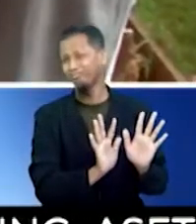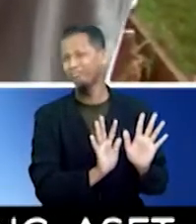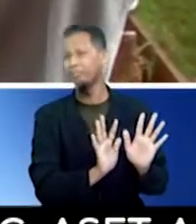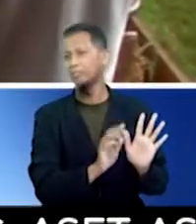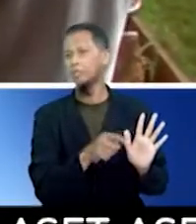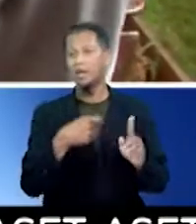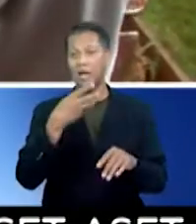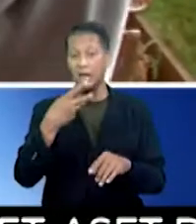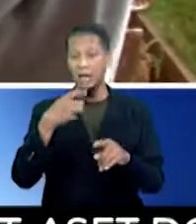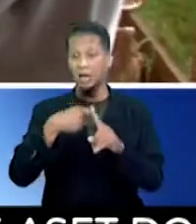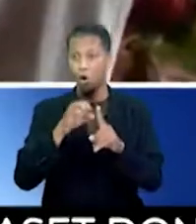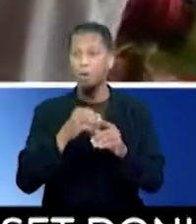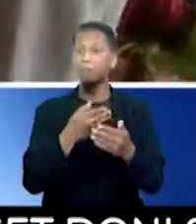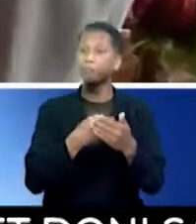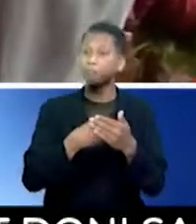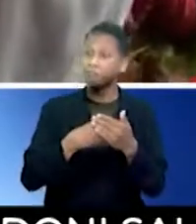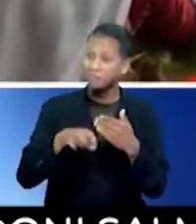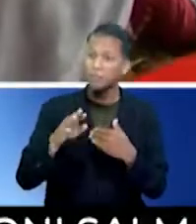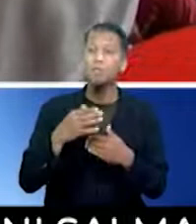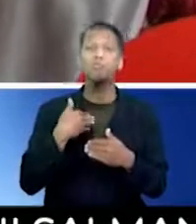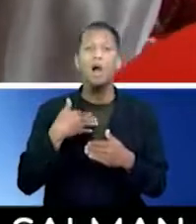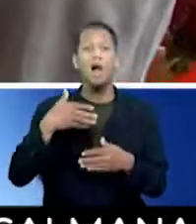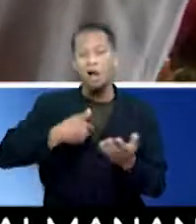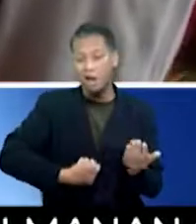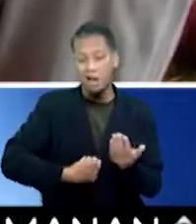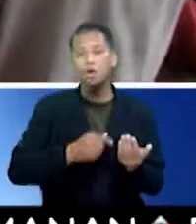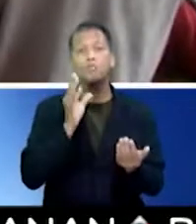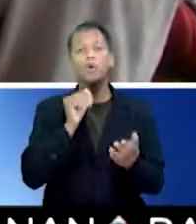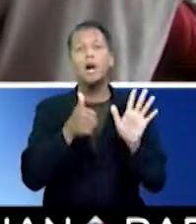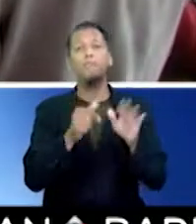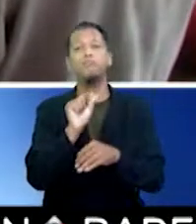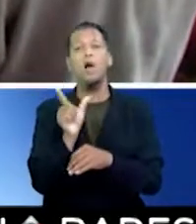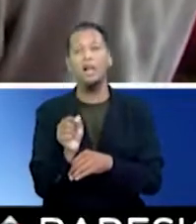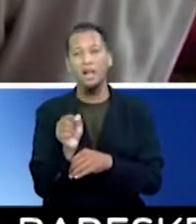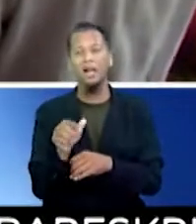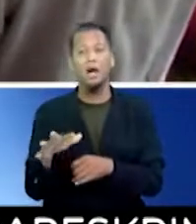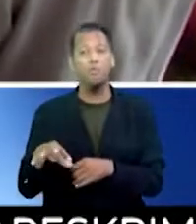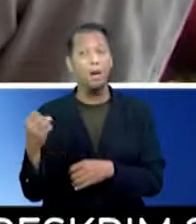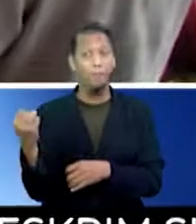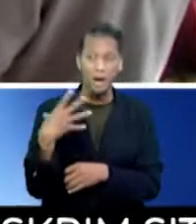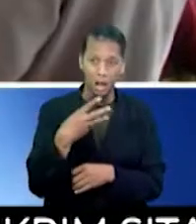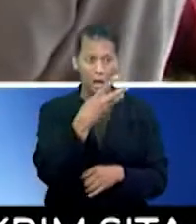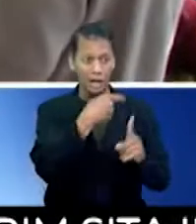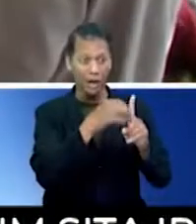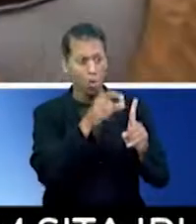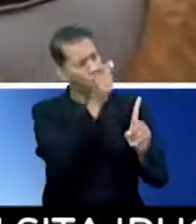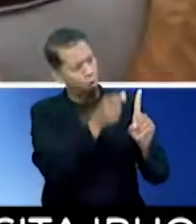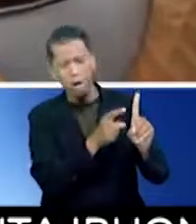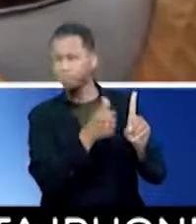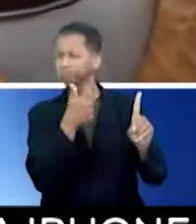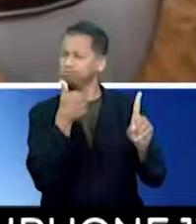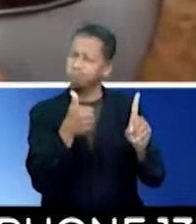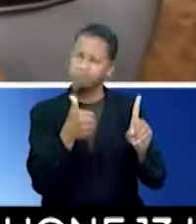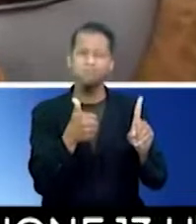anaknya yang masih berusia enam bulan dan disampaikan oleh pihak keluarga dikenal sebagai pribadi yang baik pendiam dia juga bertanggung jawab tadi